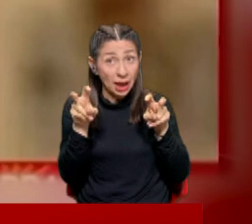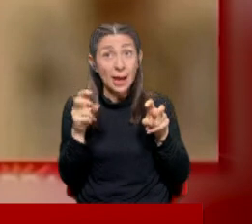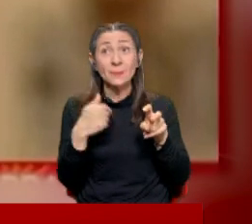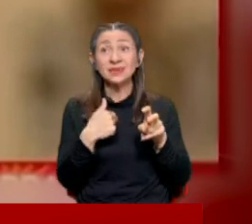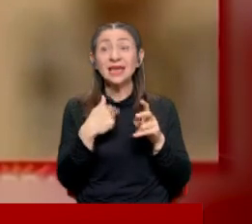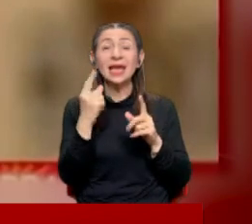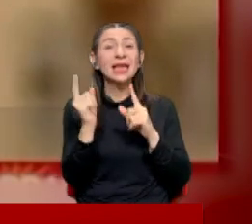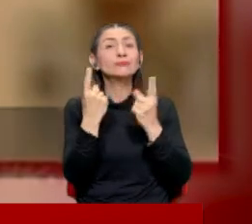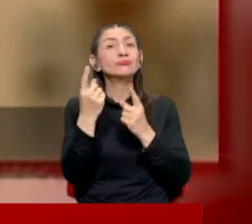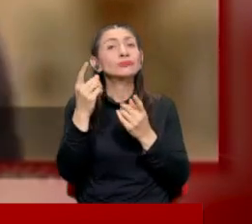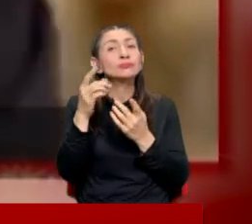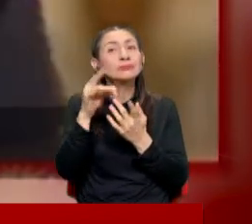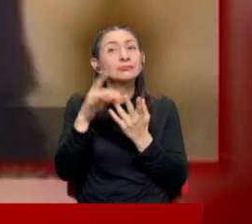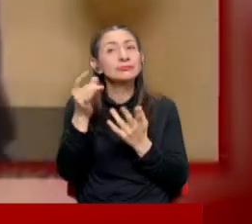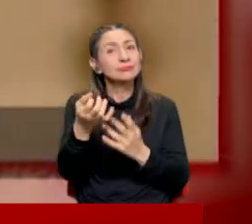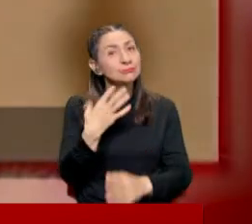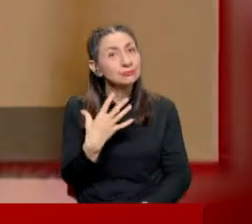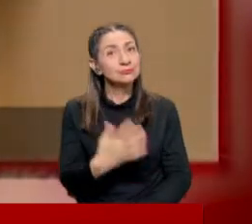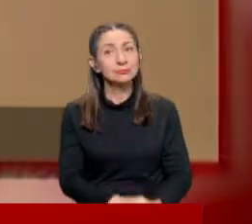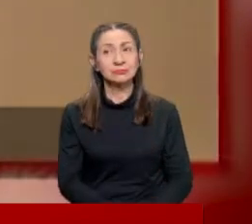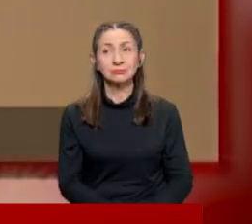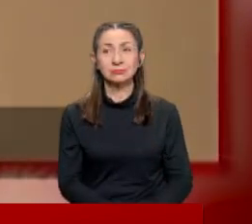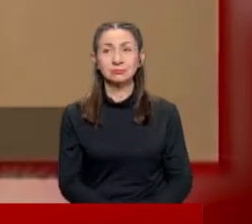bize ipuçları verir misiniz? Kısa bir.